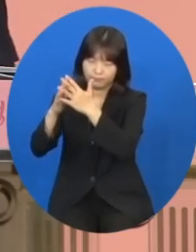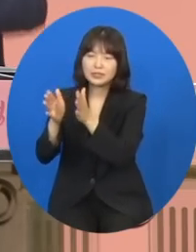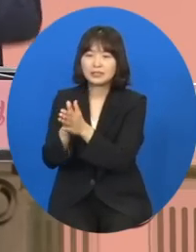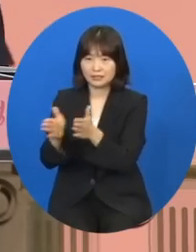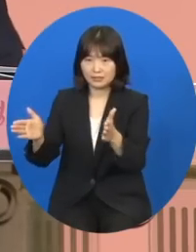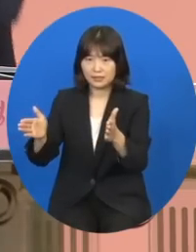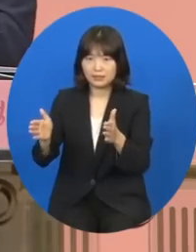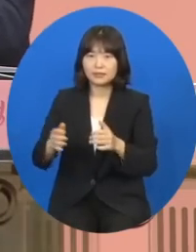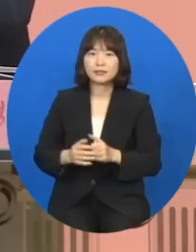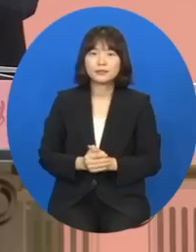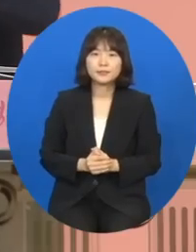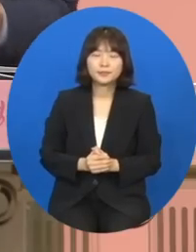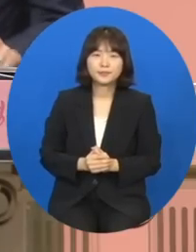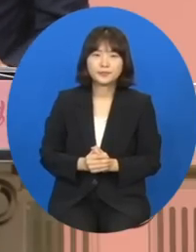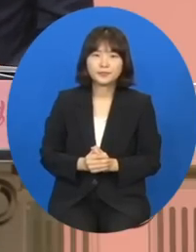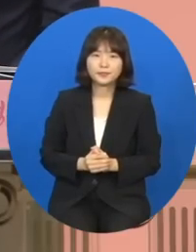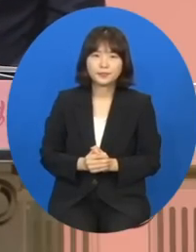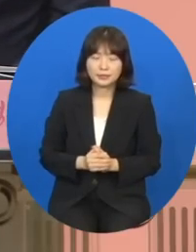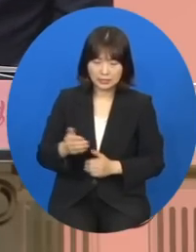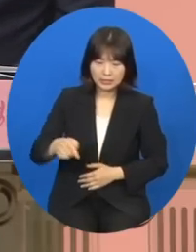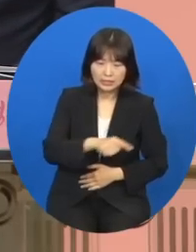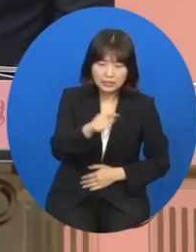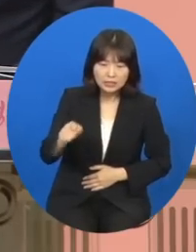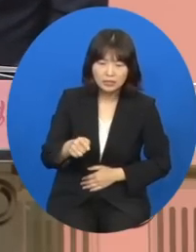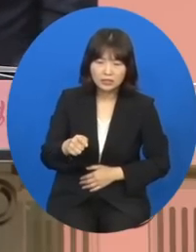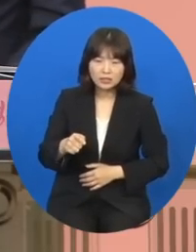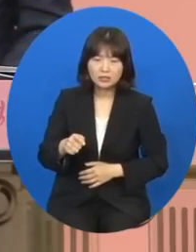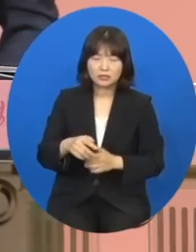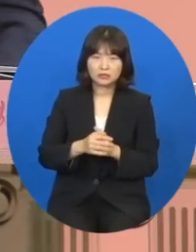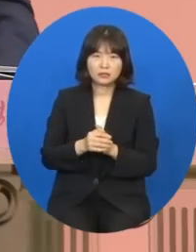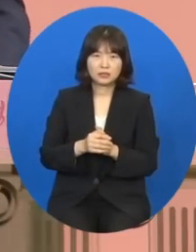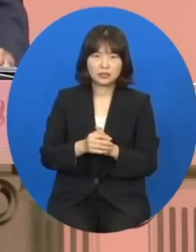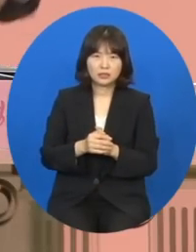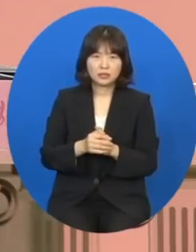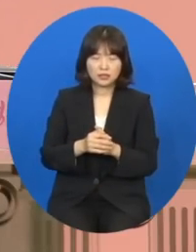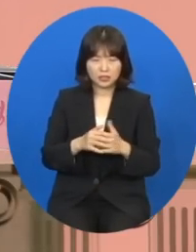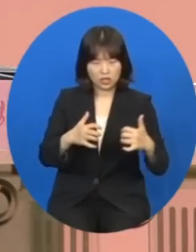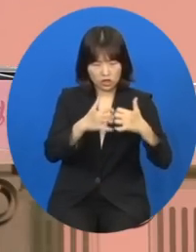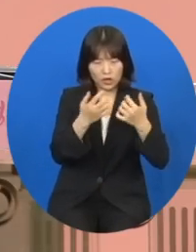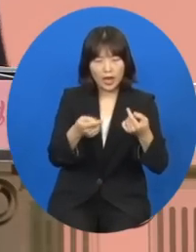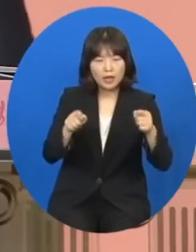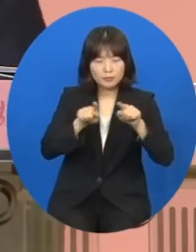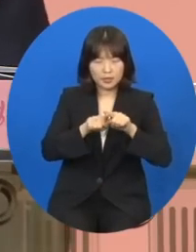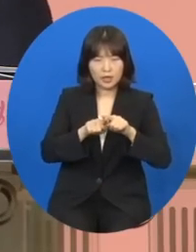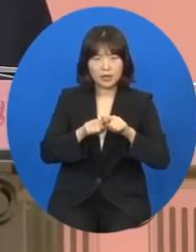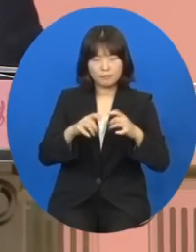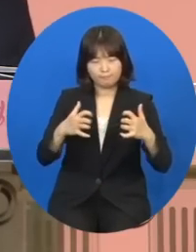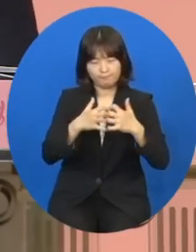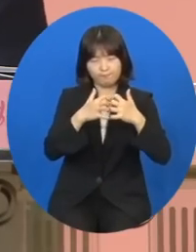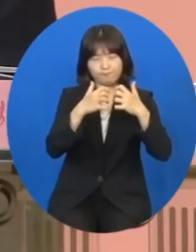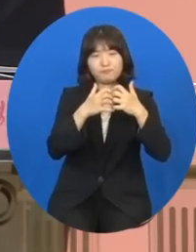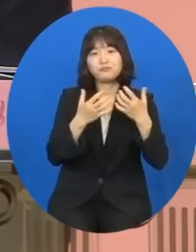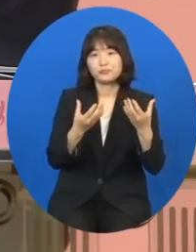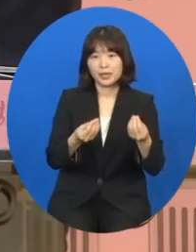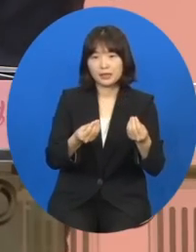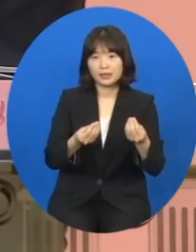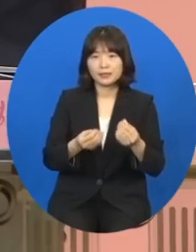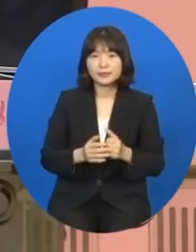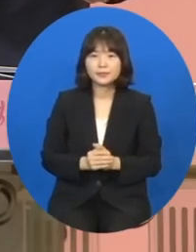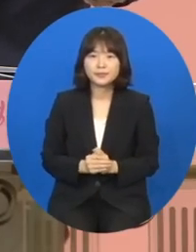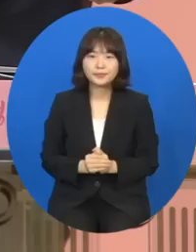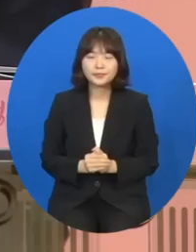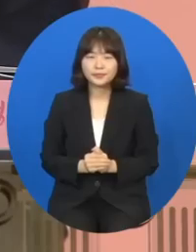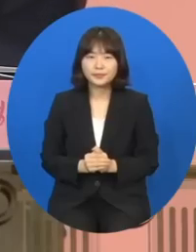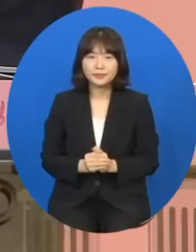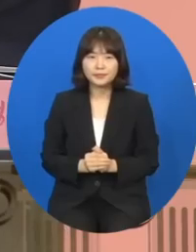xl mast 계약을 그들은 그들의 적과 함께 맞서 싸웠습니다 더 힘써 이런 k 를 2억 n1 해야된다고 야 뺀